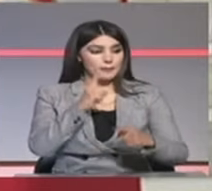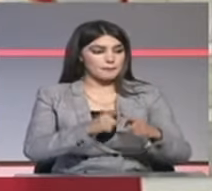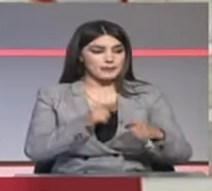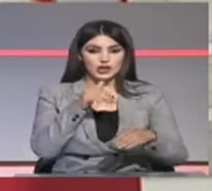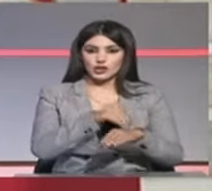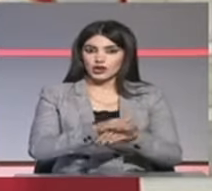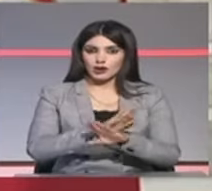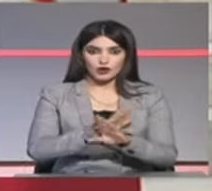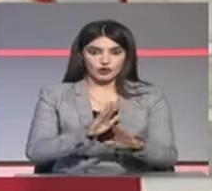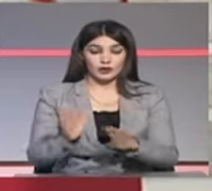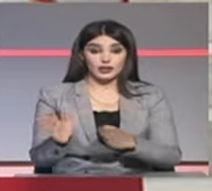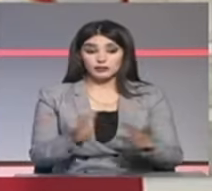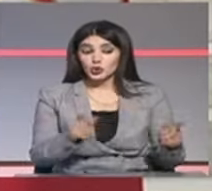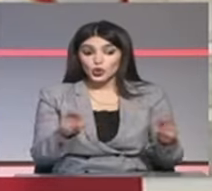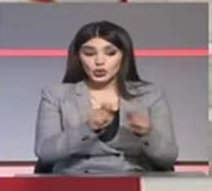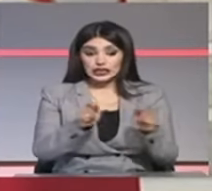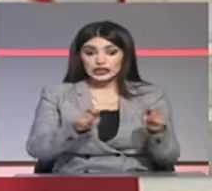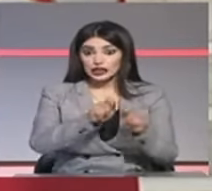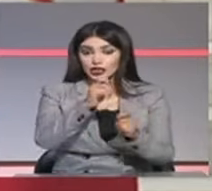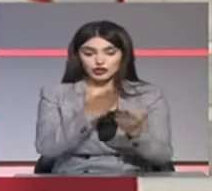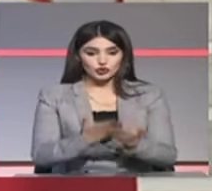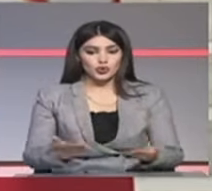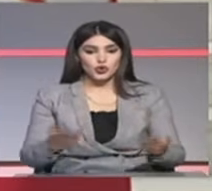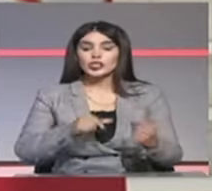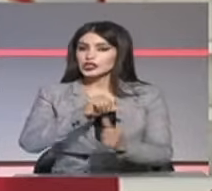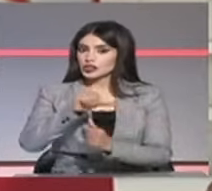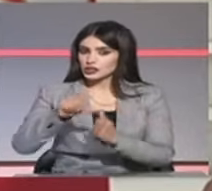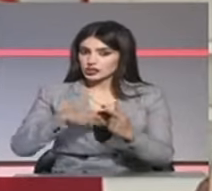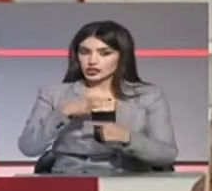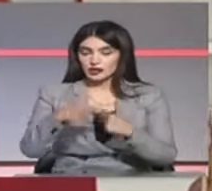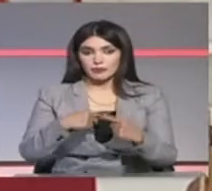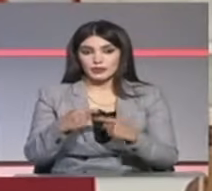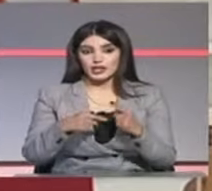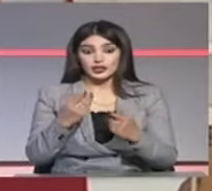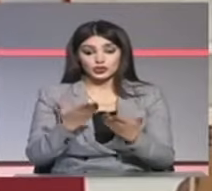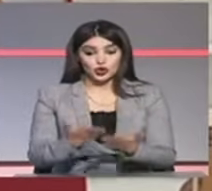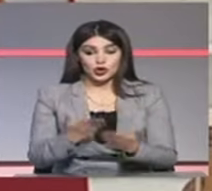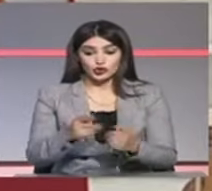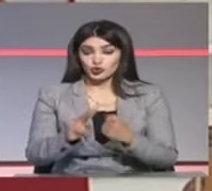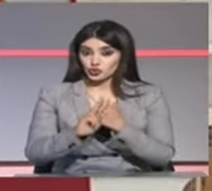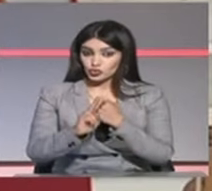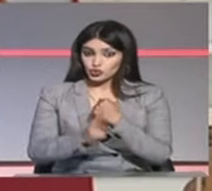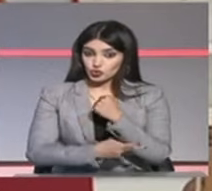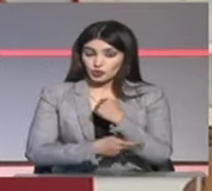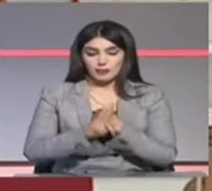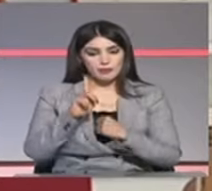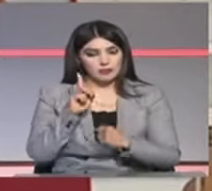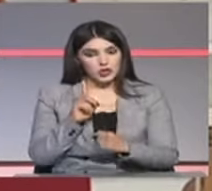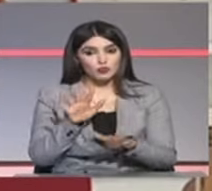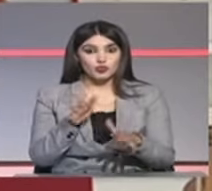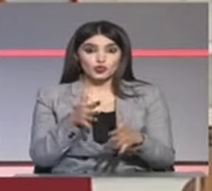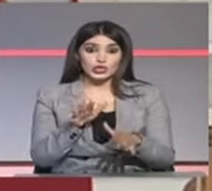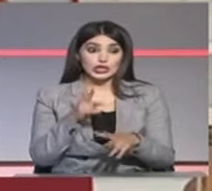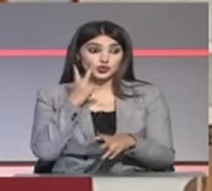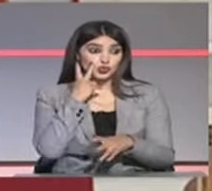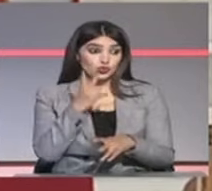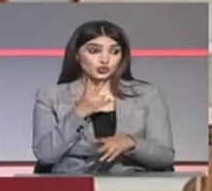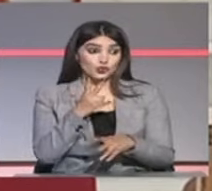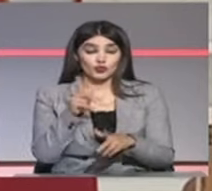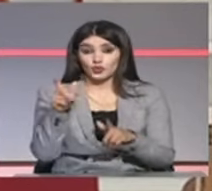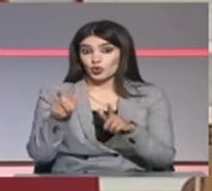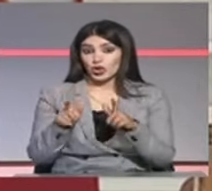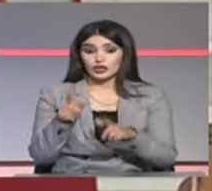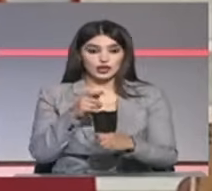يتم التقييم بصوره دوريه قلنا حاليا اسبوعيا ولكن ممكن لو كان اللحظه